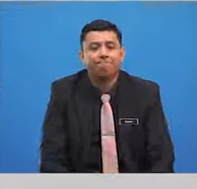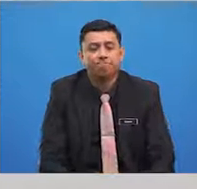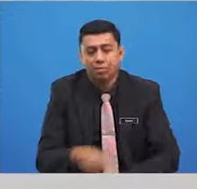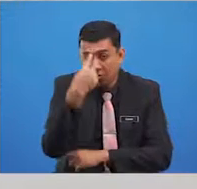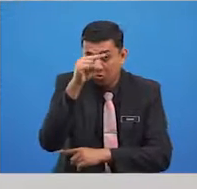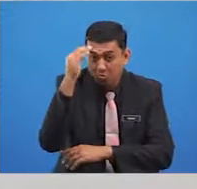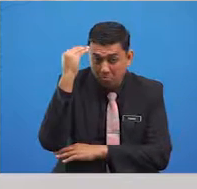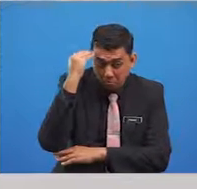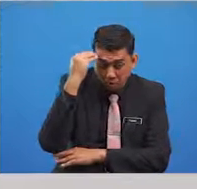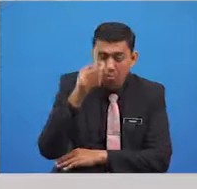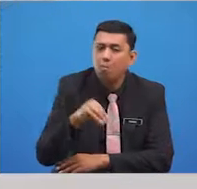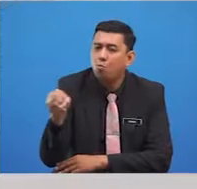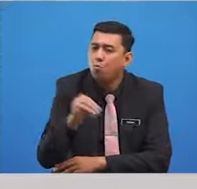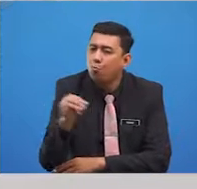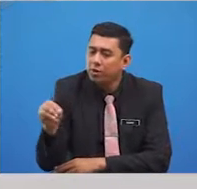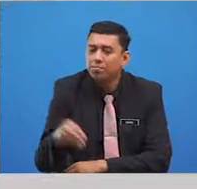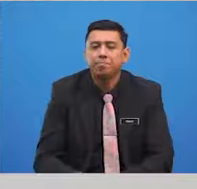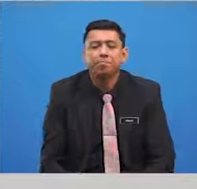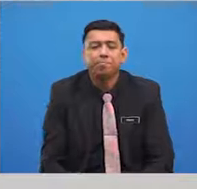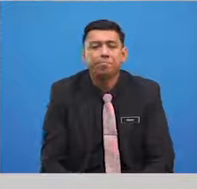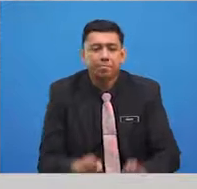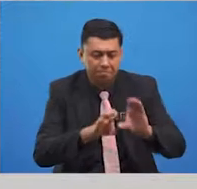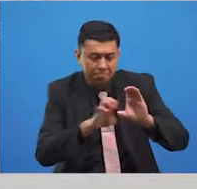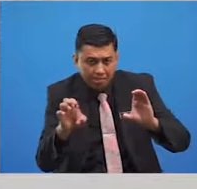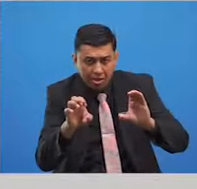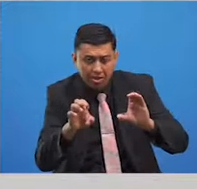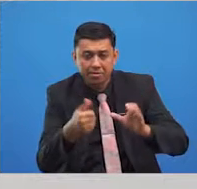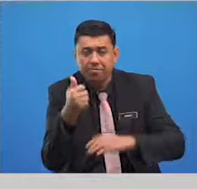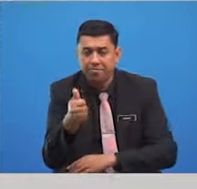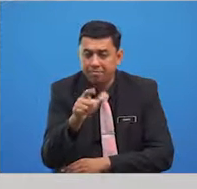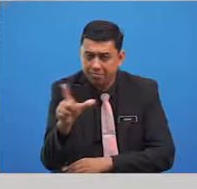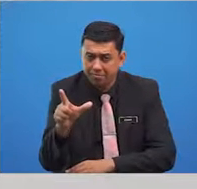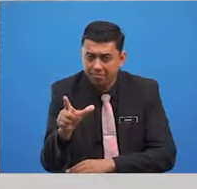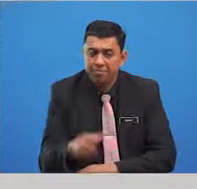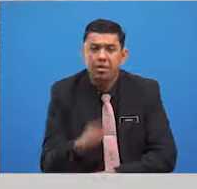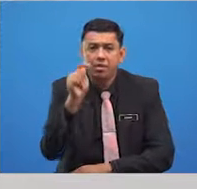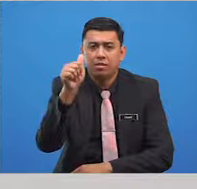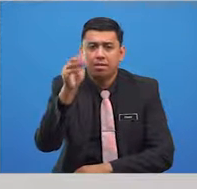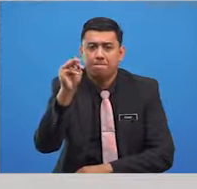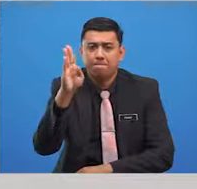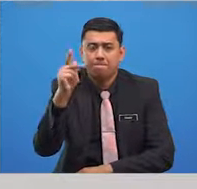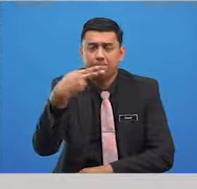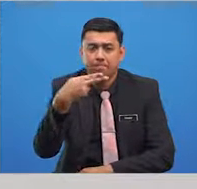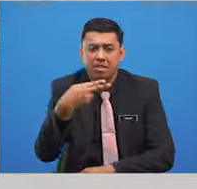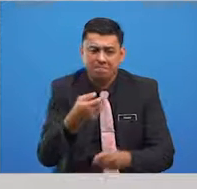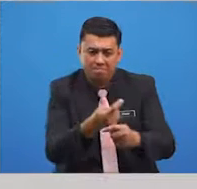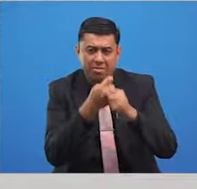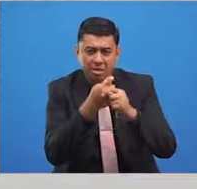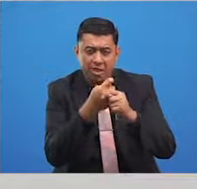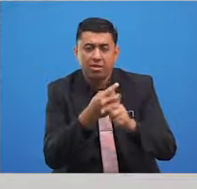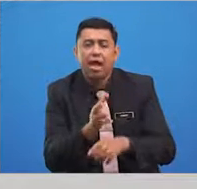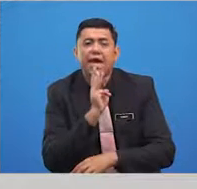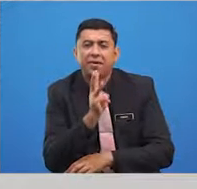Untuk pengetahuan murid-murid, empangan ialah tambak yang dibina untuk menahan aliran